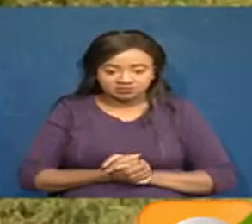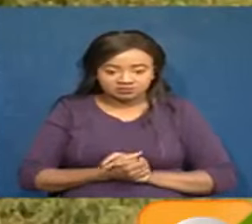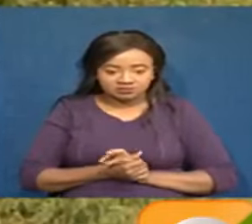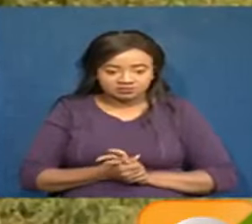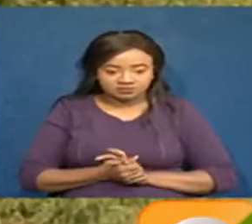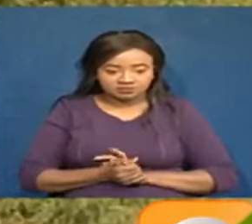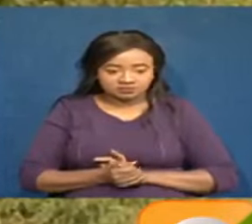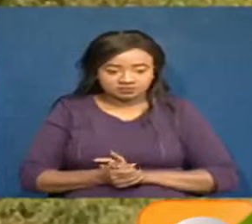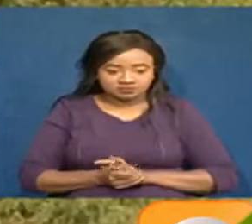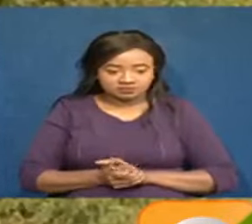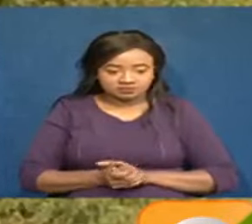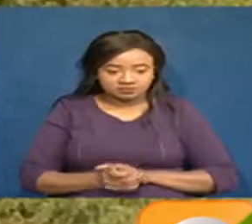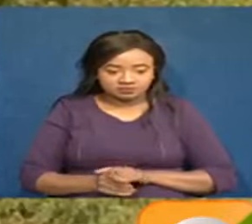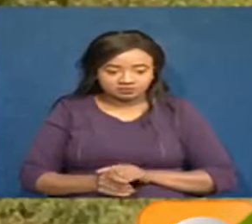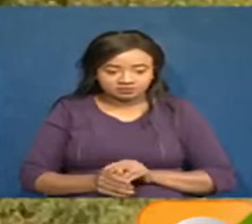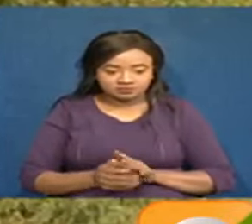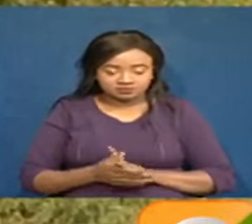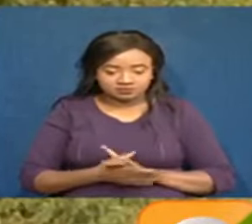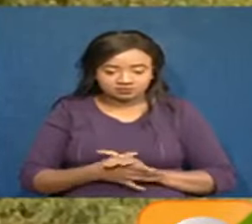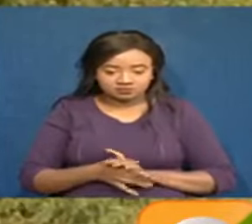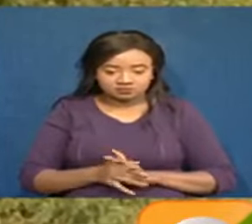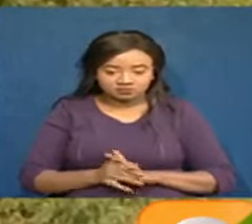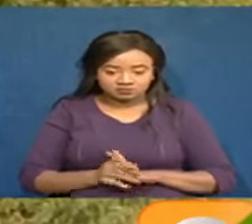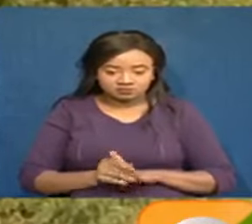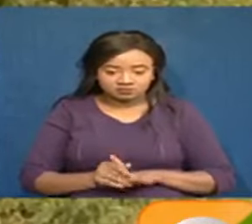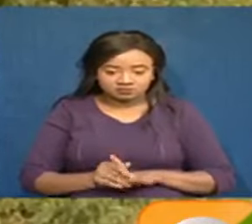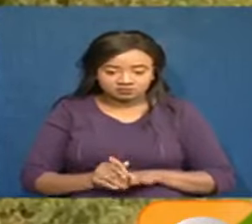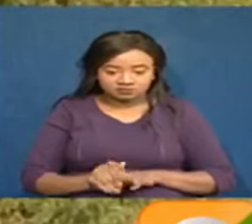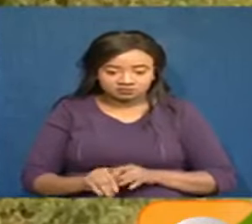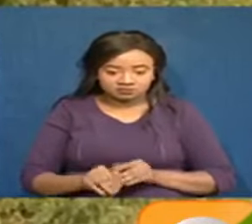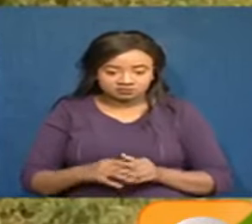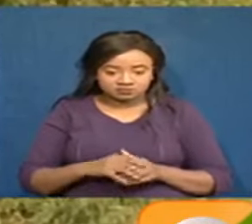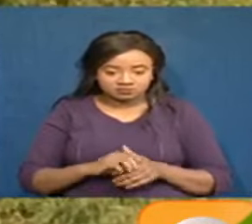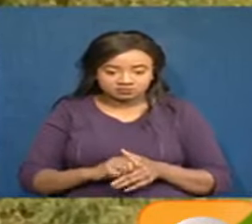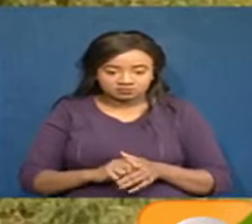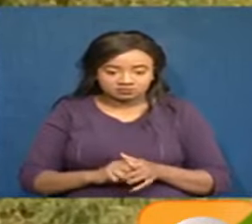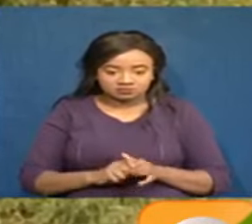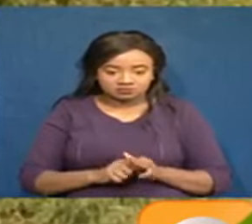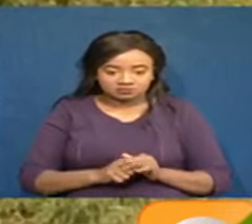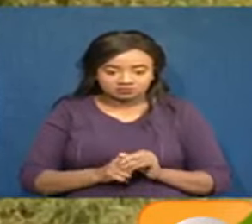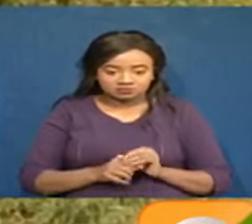Shitiabai, runinga ya Citizen, kaunti ya Trans Nzoia.